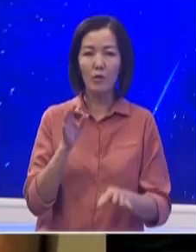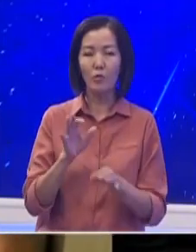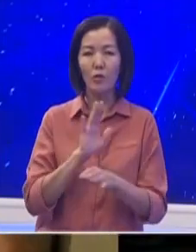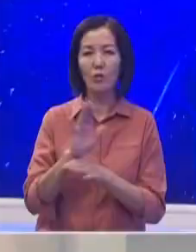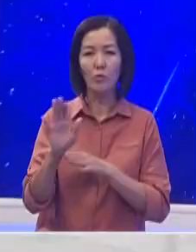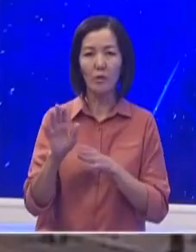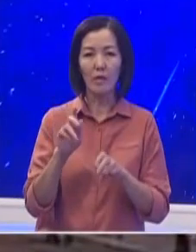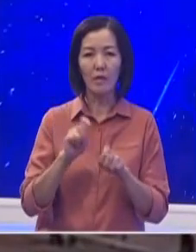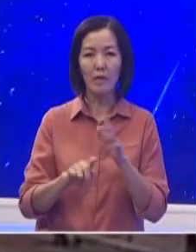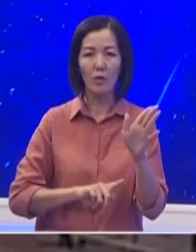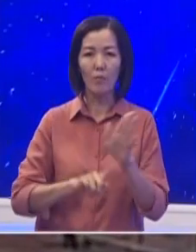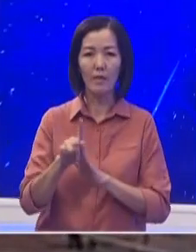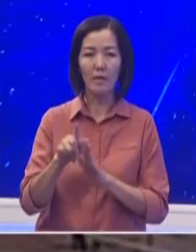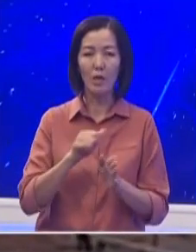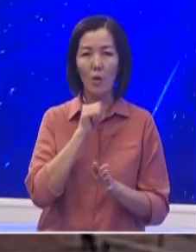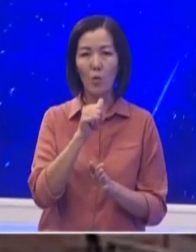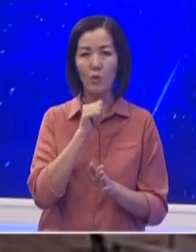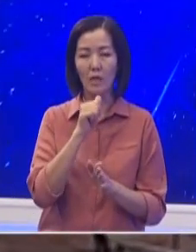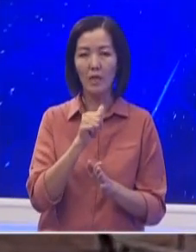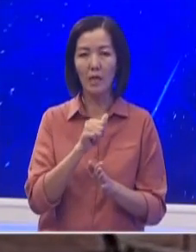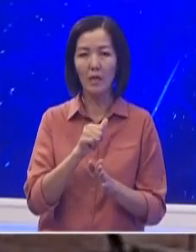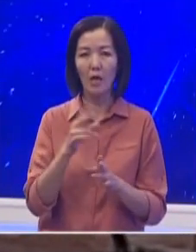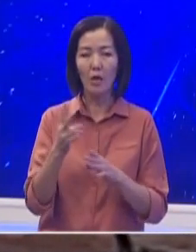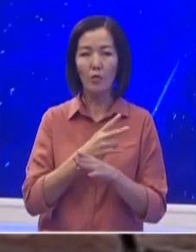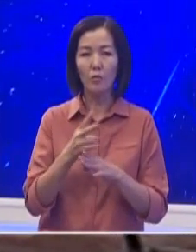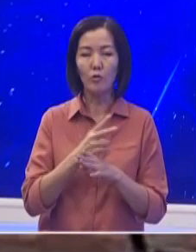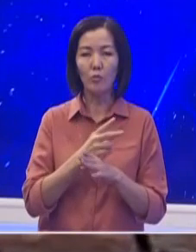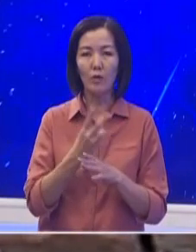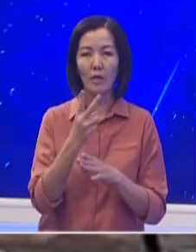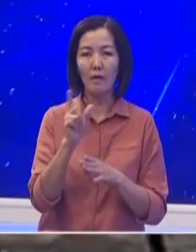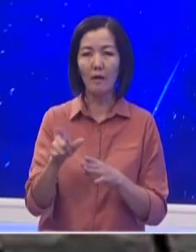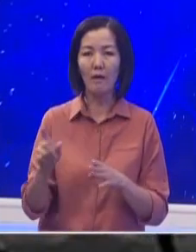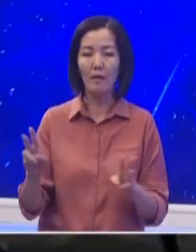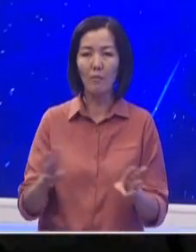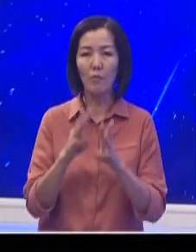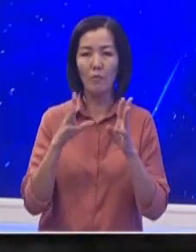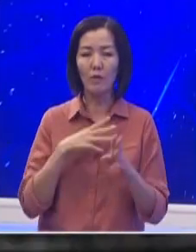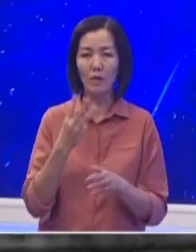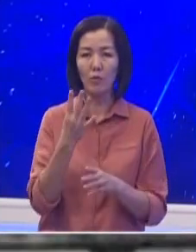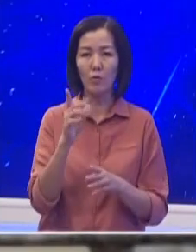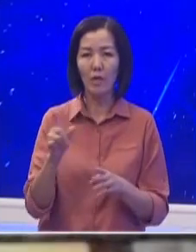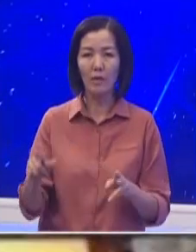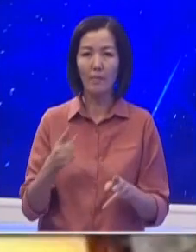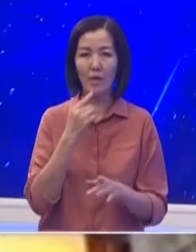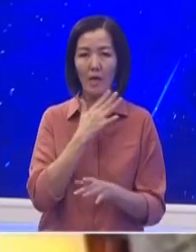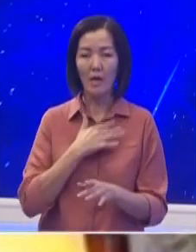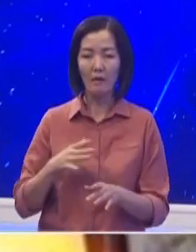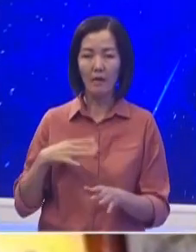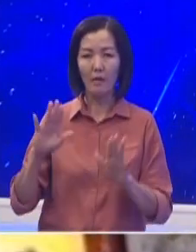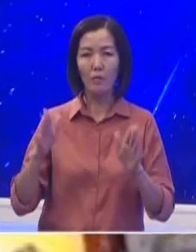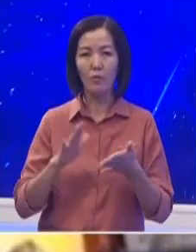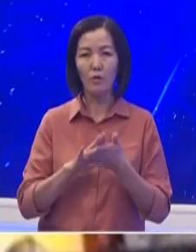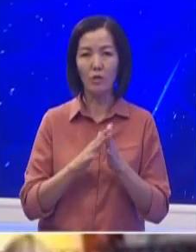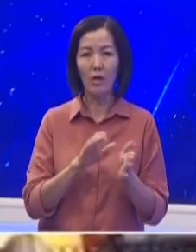басталды. Қостанайда жарым түнде болған өрт 2 адамның өмірін жалмады, тағы 4 азаматтың денесін күйік шалған. Төтенше жағдай